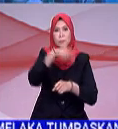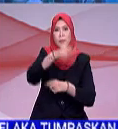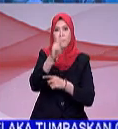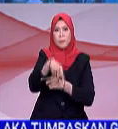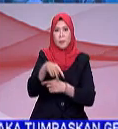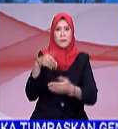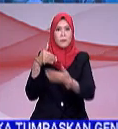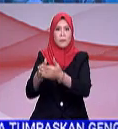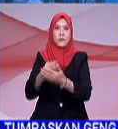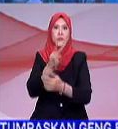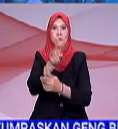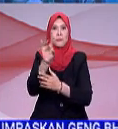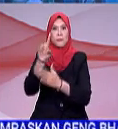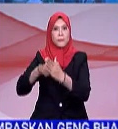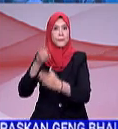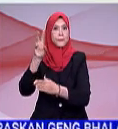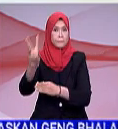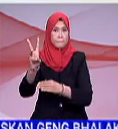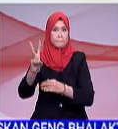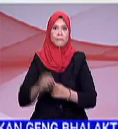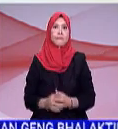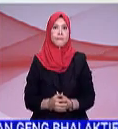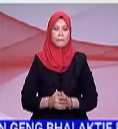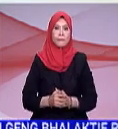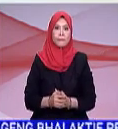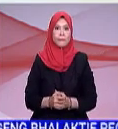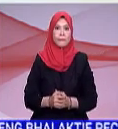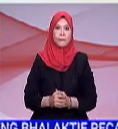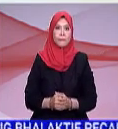28 Jun ini.